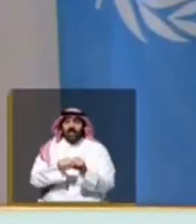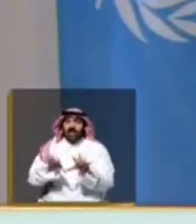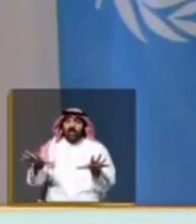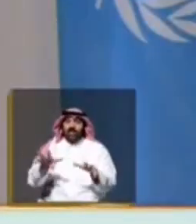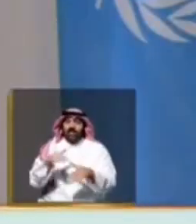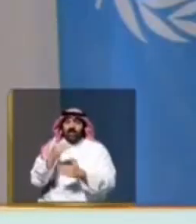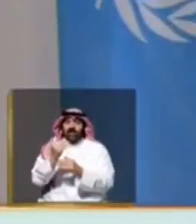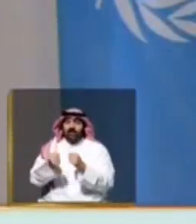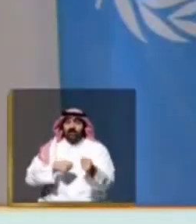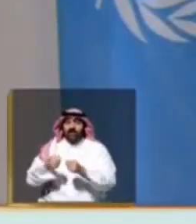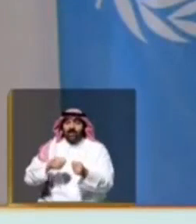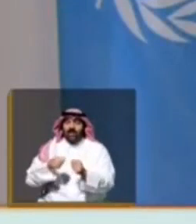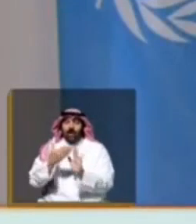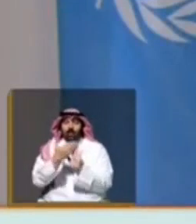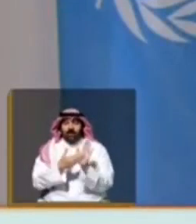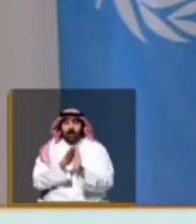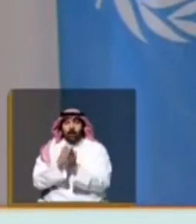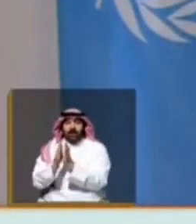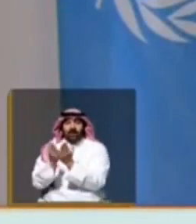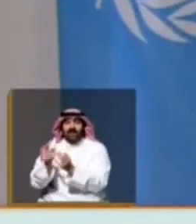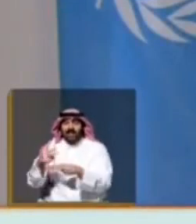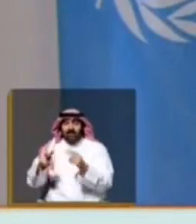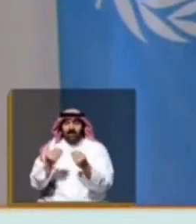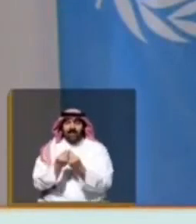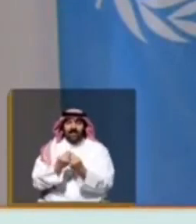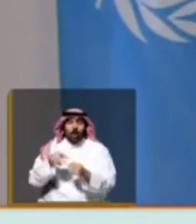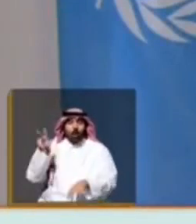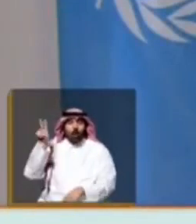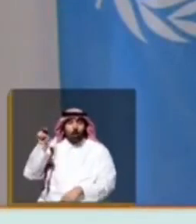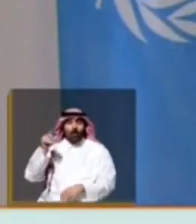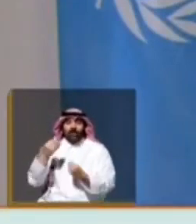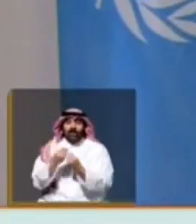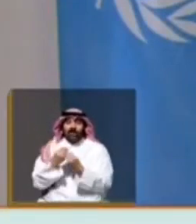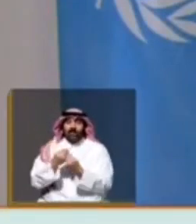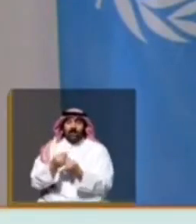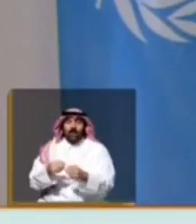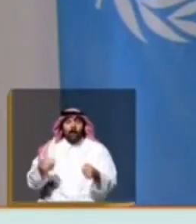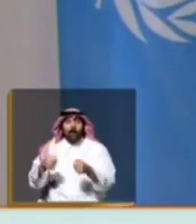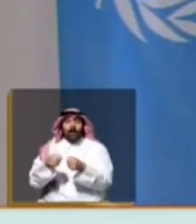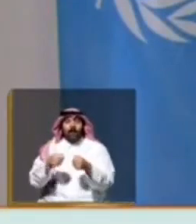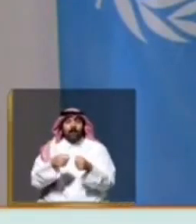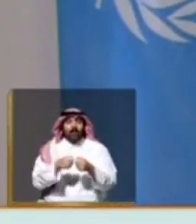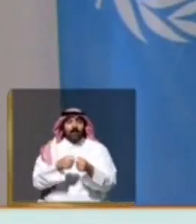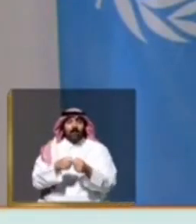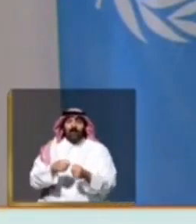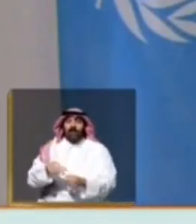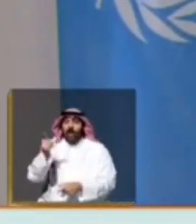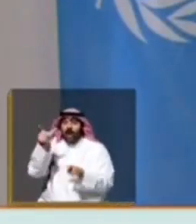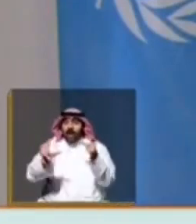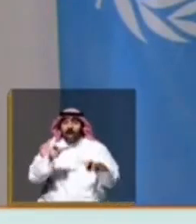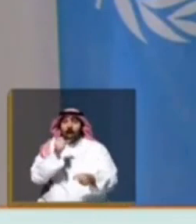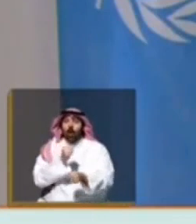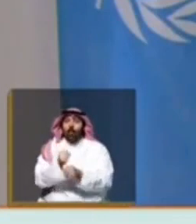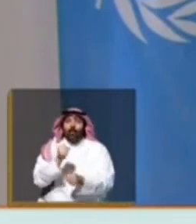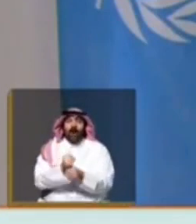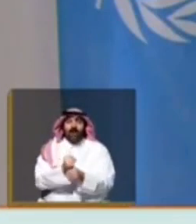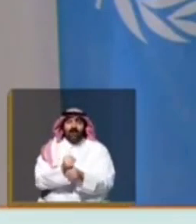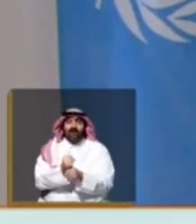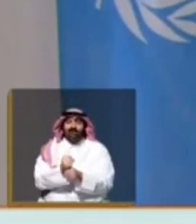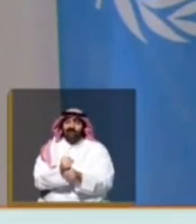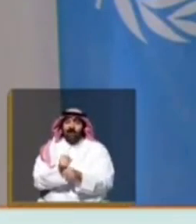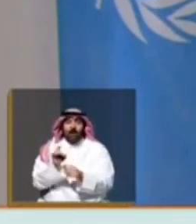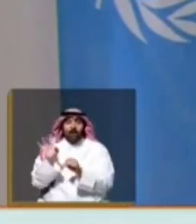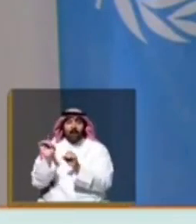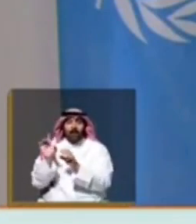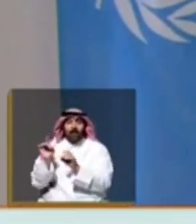إدارة الشؤون الاقتصادية والاجتماعية قالت الأمم المتحدة إن ملايين العمال معرضون لخطر فقدان وظائفهم، فيما